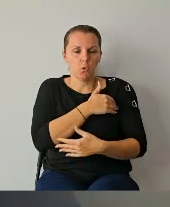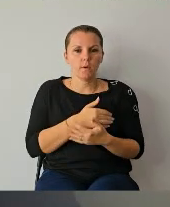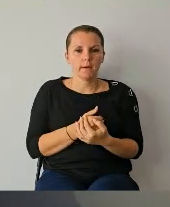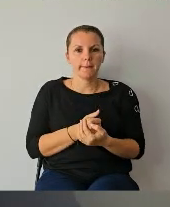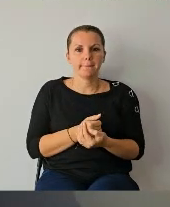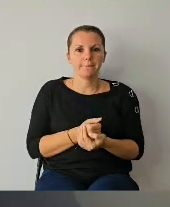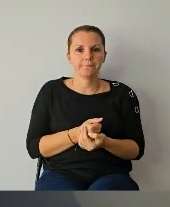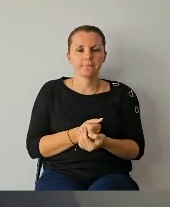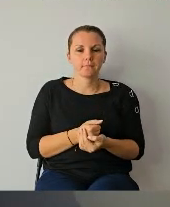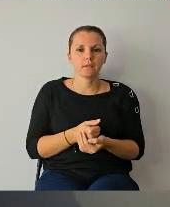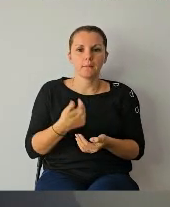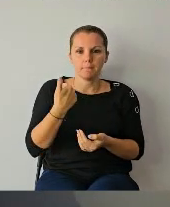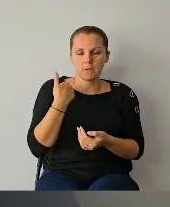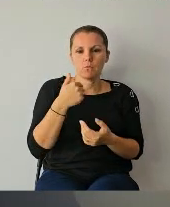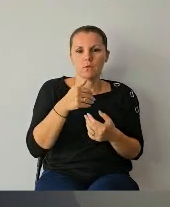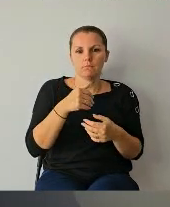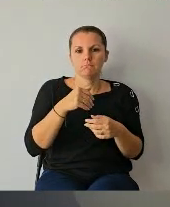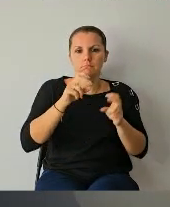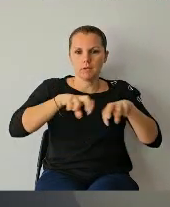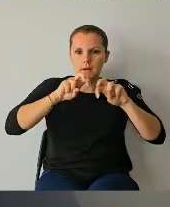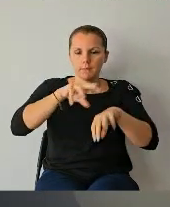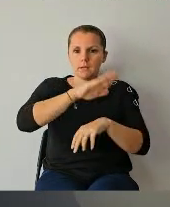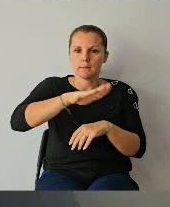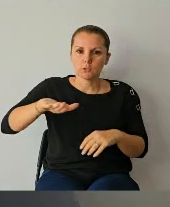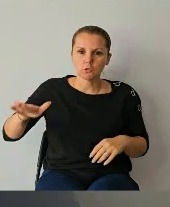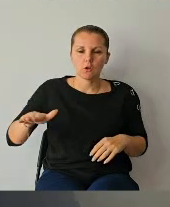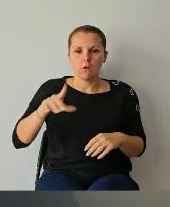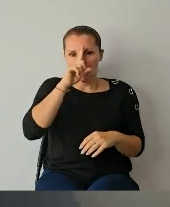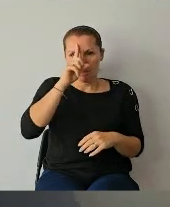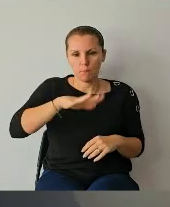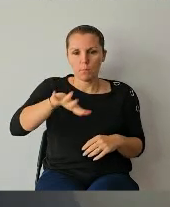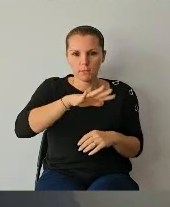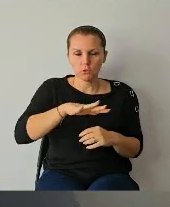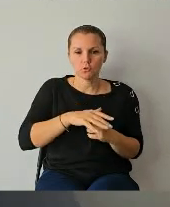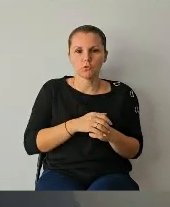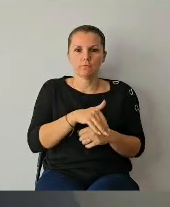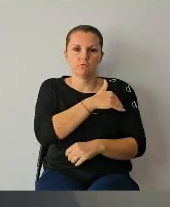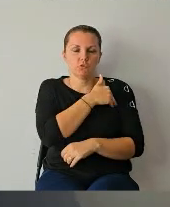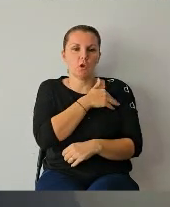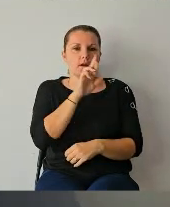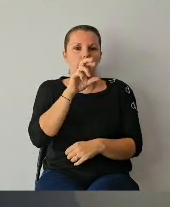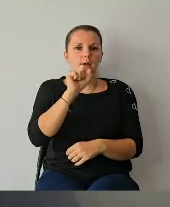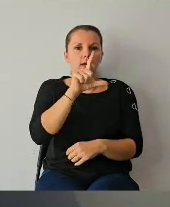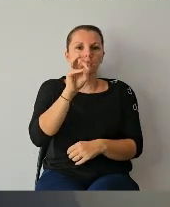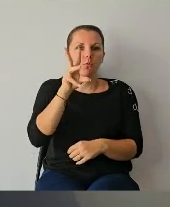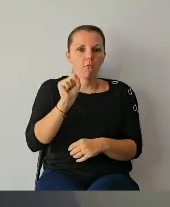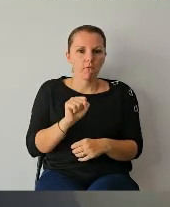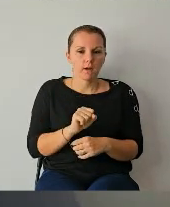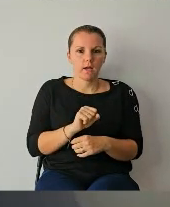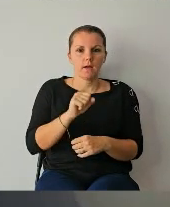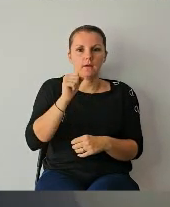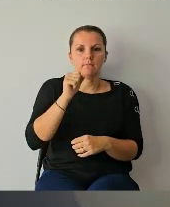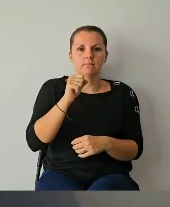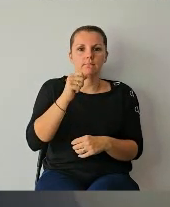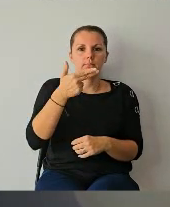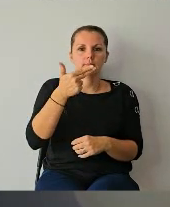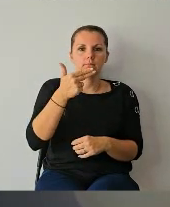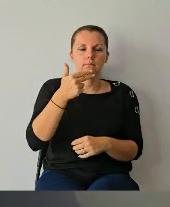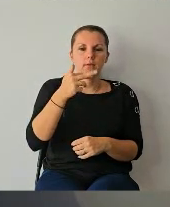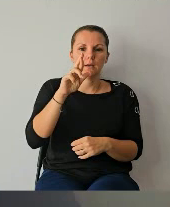Miały miejsce w przedszkolu publicznym, w szkole w Racławówce, w Niechobrzu Jedynce, w szkole w Mogielnicy, w Zgłobniu, w